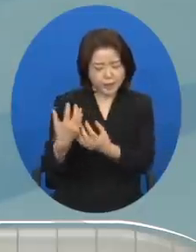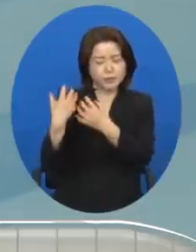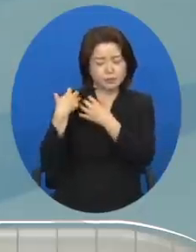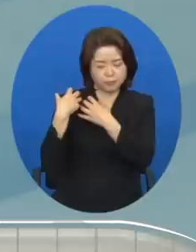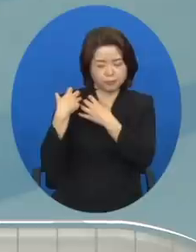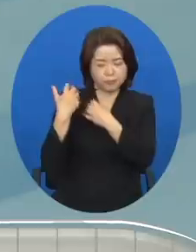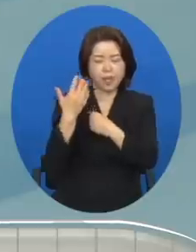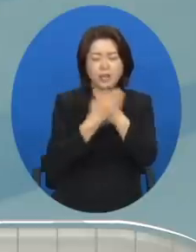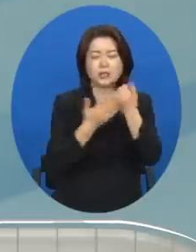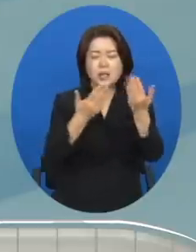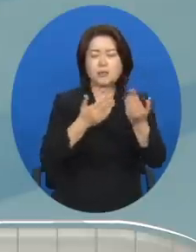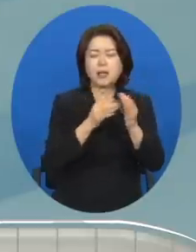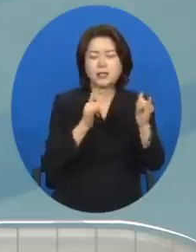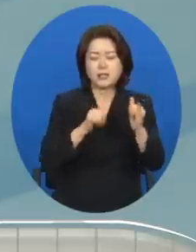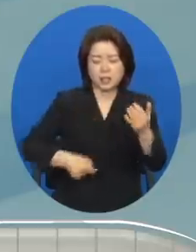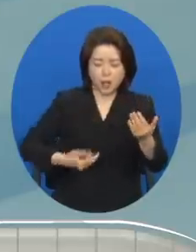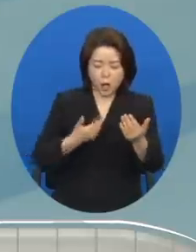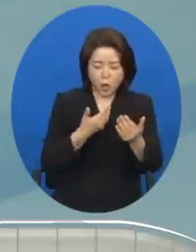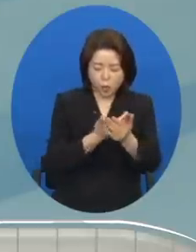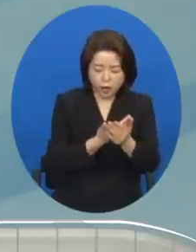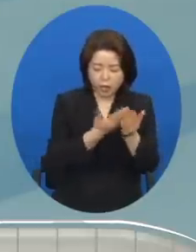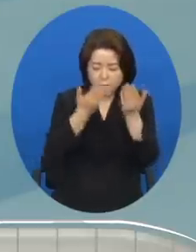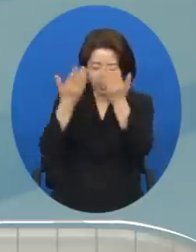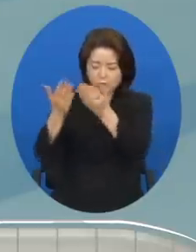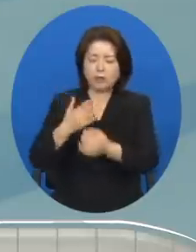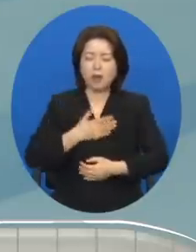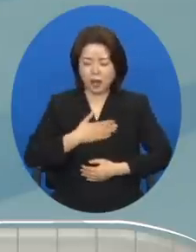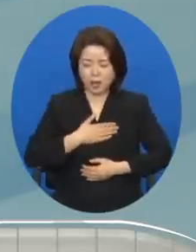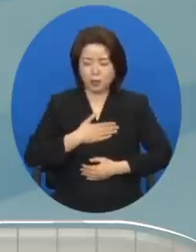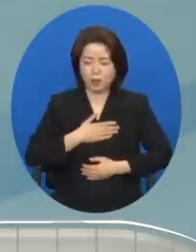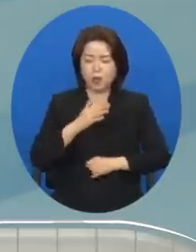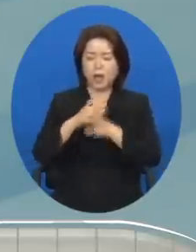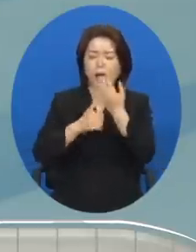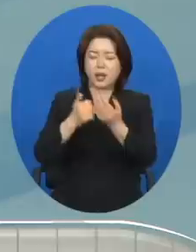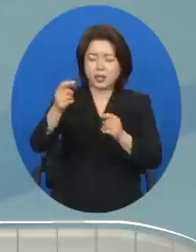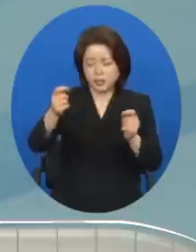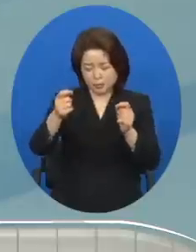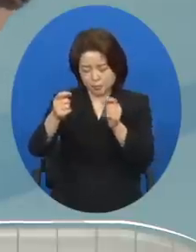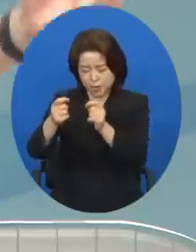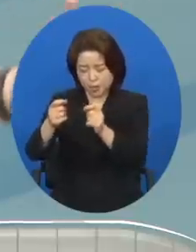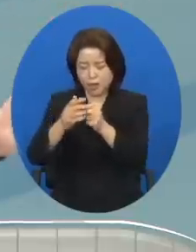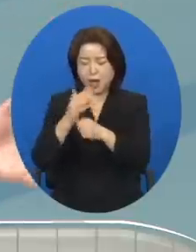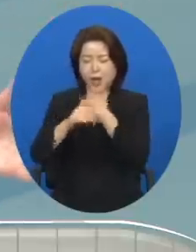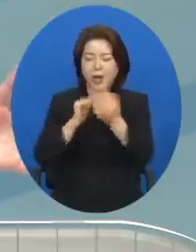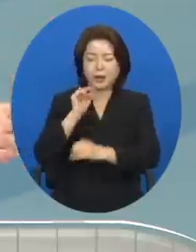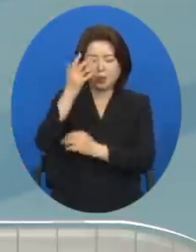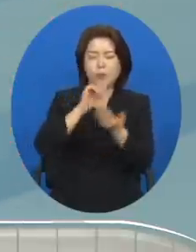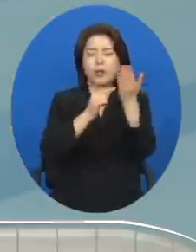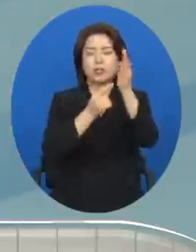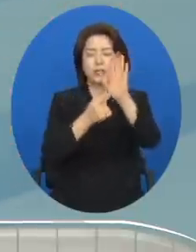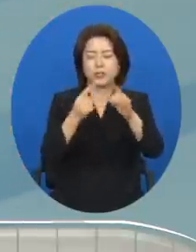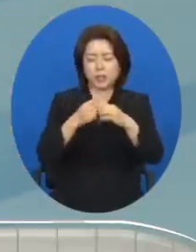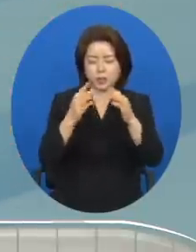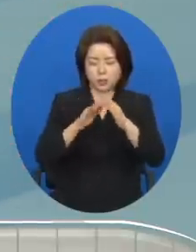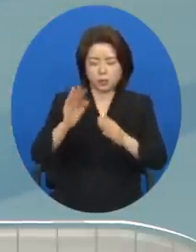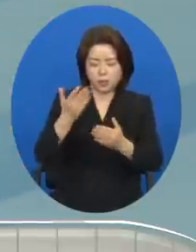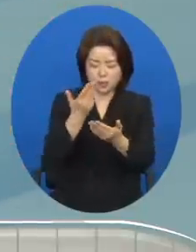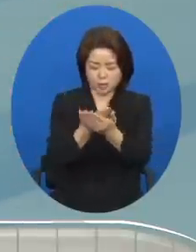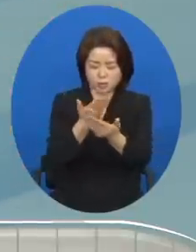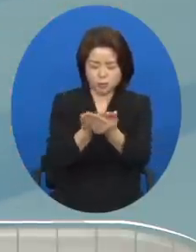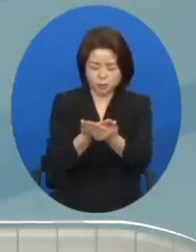받은 자가 회개하는 거 알고 하나님께 나아가는 그래서 하나님의 영광이 드러나는 교회 되게 해